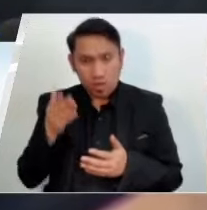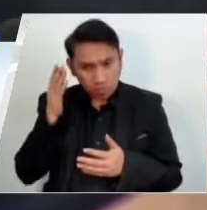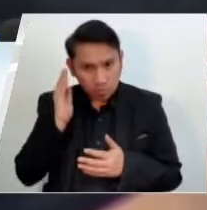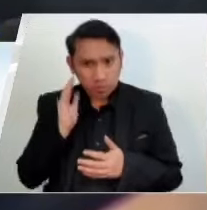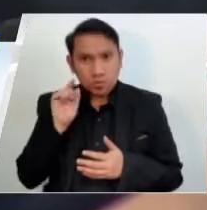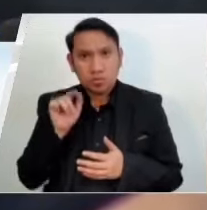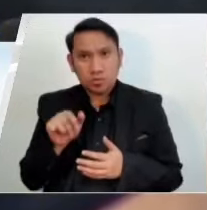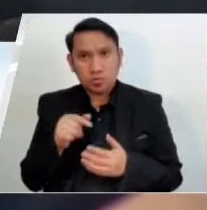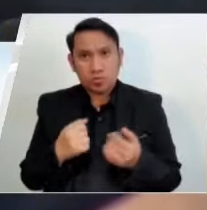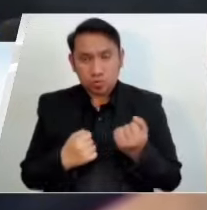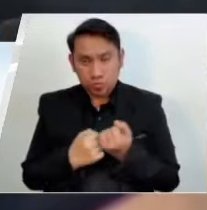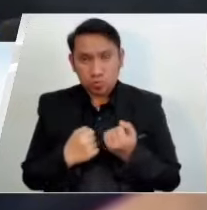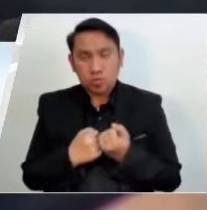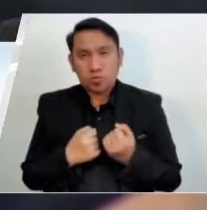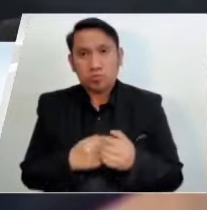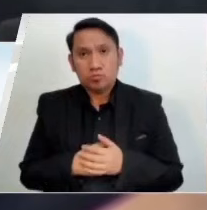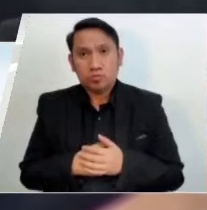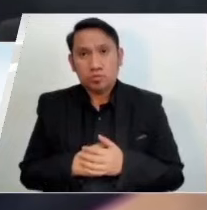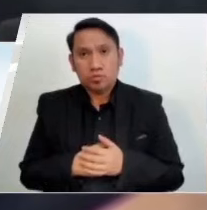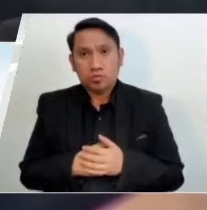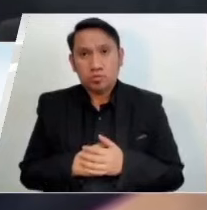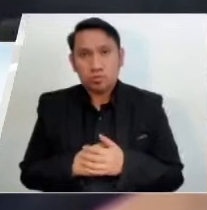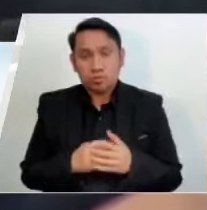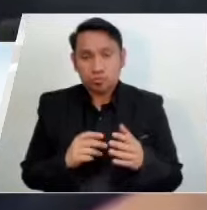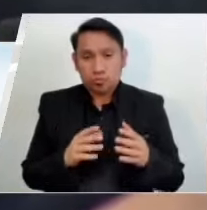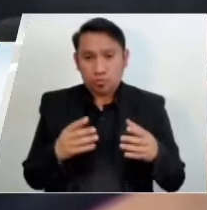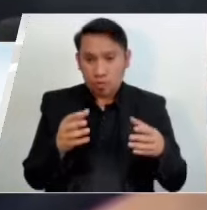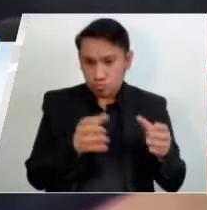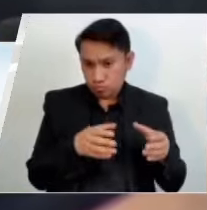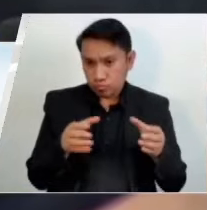support related to purchase of